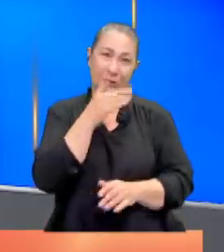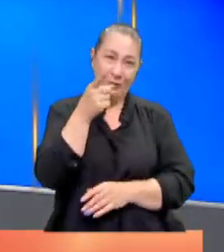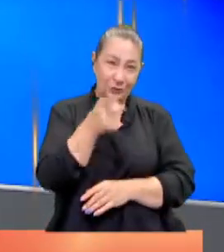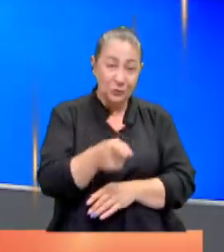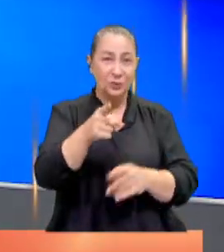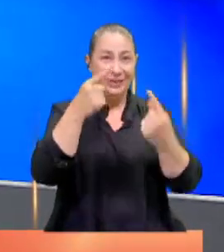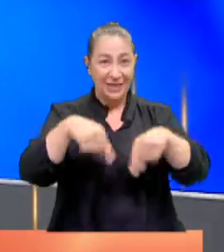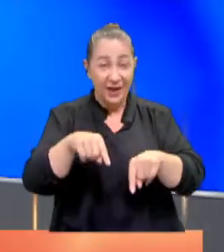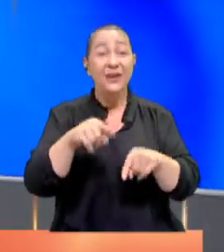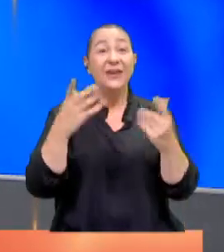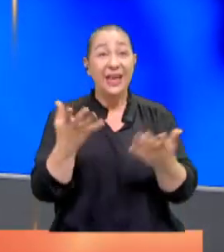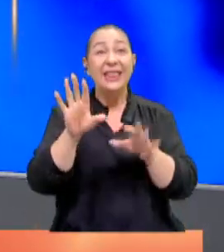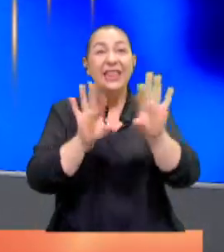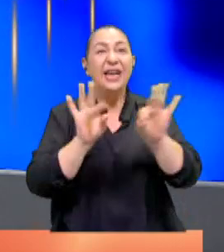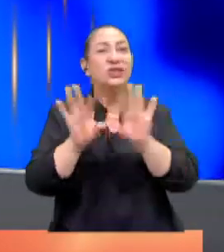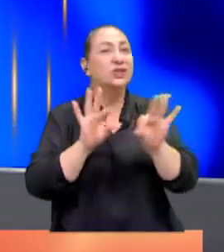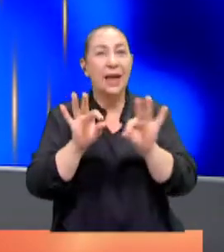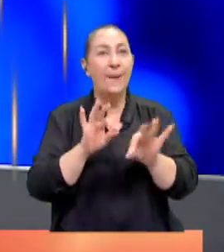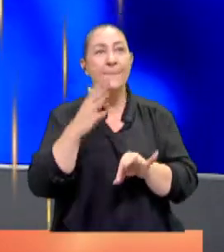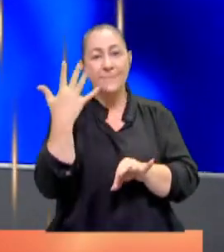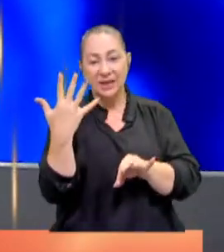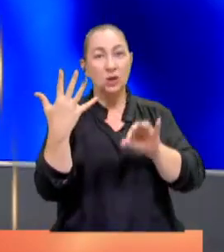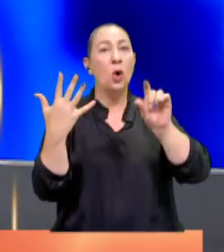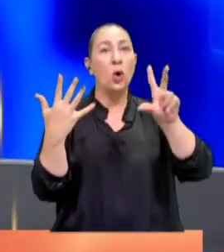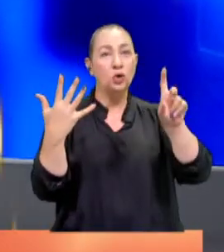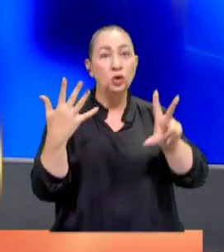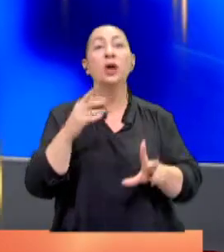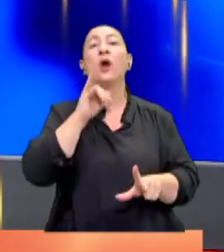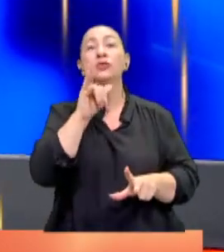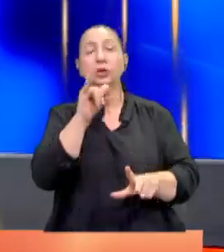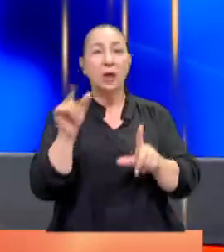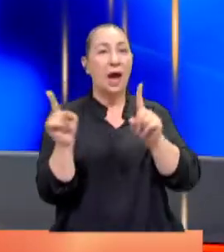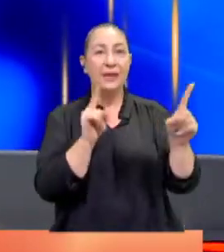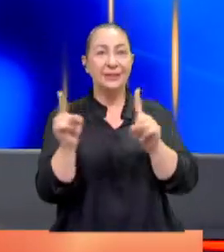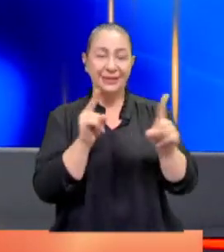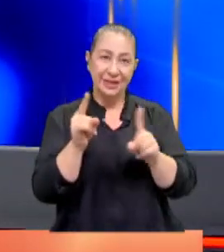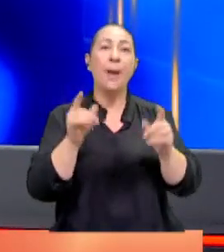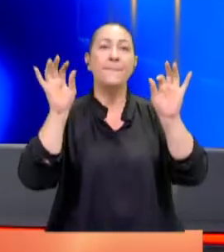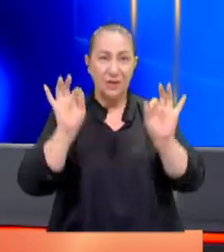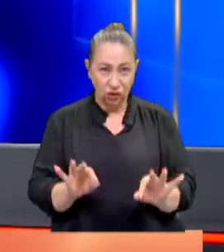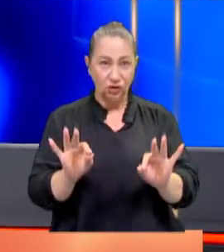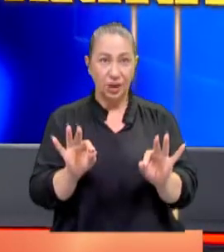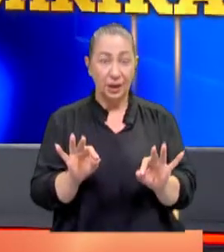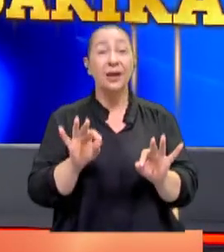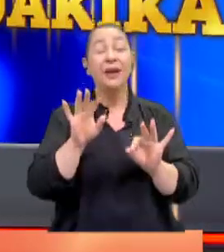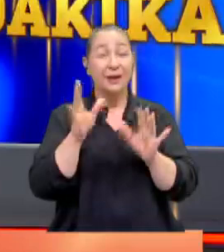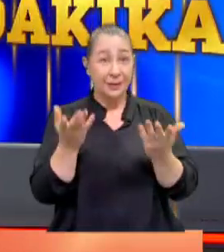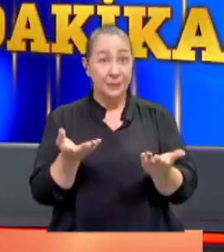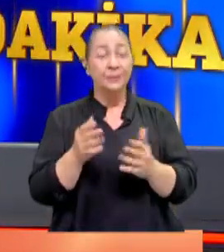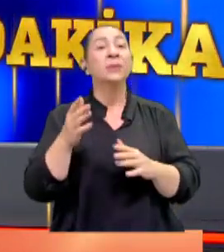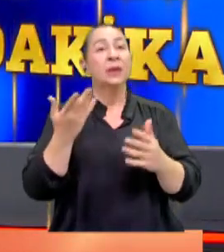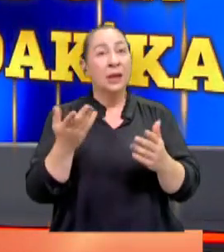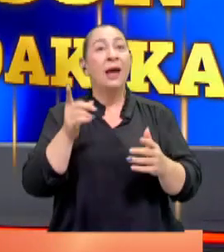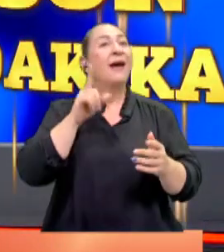bu sınav. Ve tercihler de 5-13 Ağustos tarihleri arasında alınmaya başlayacak, yani alınacak.